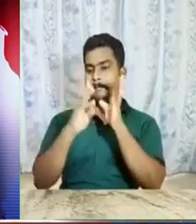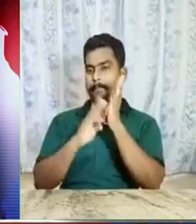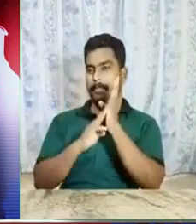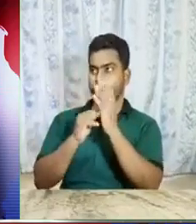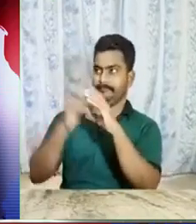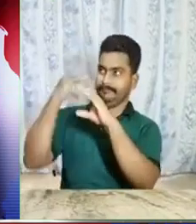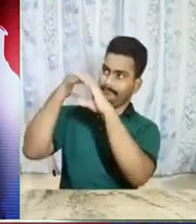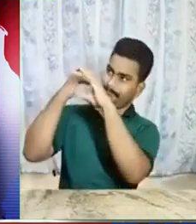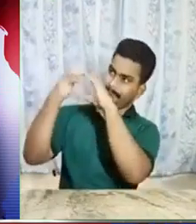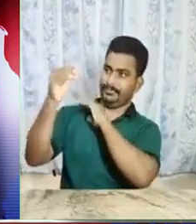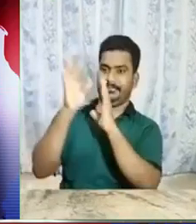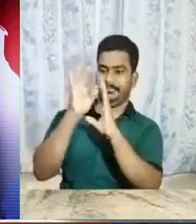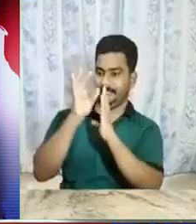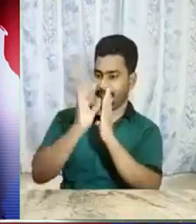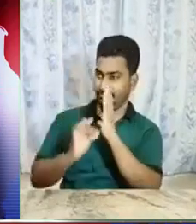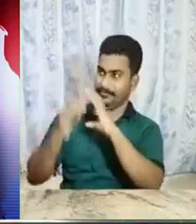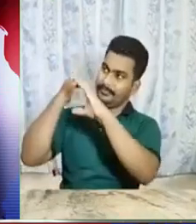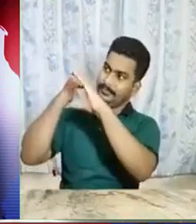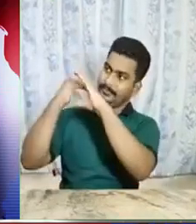ലോകം അംഗീകരിച്ച